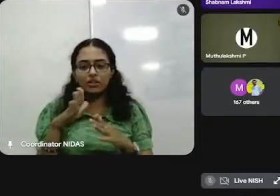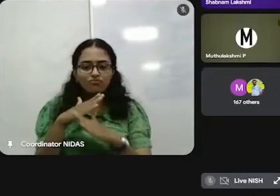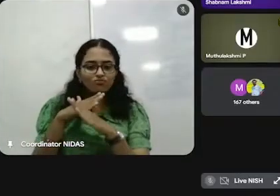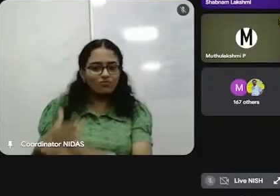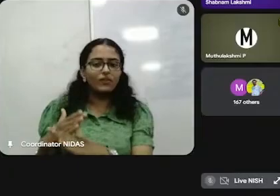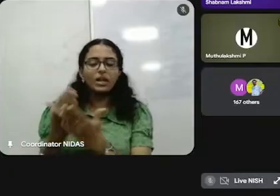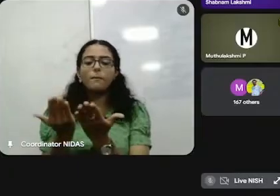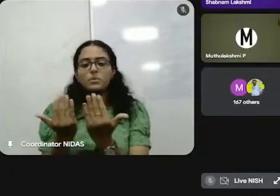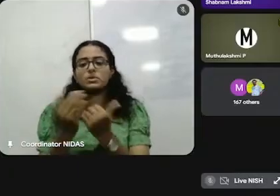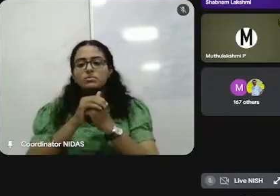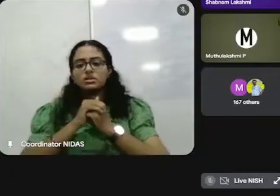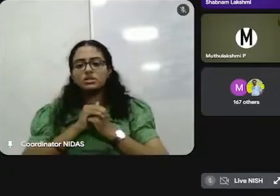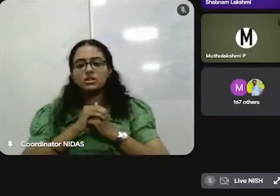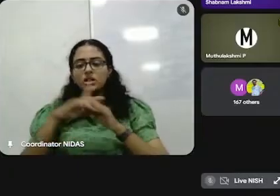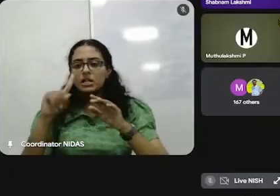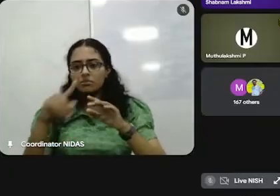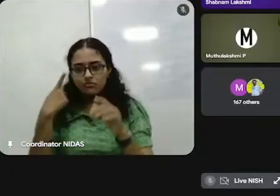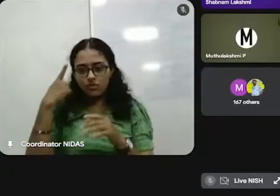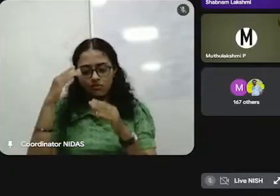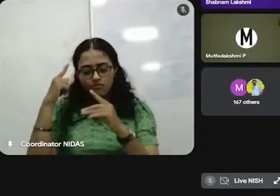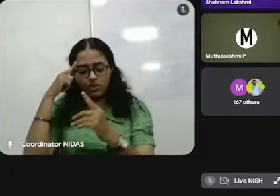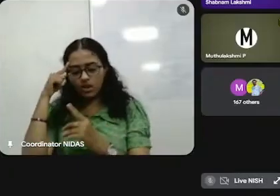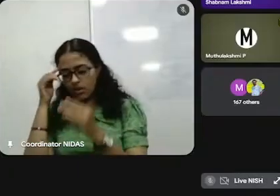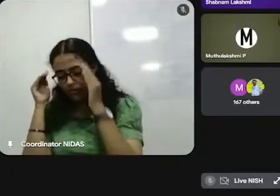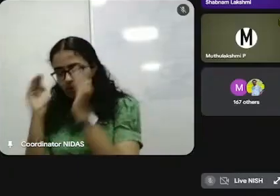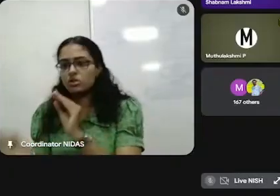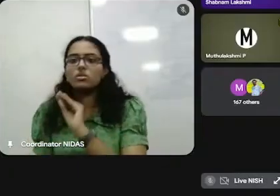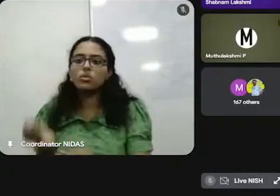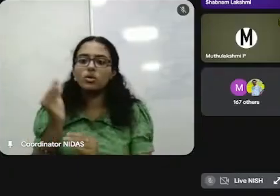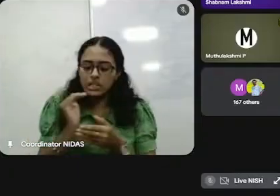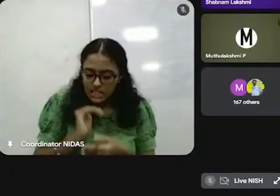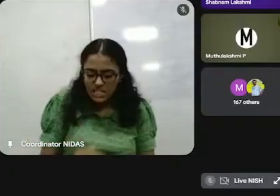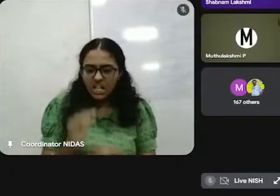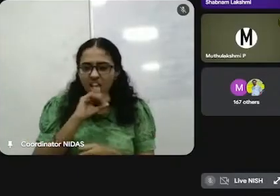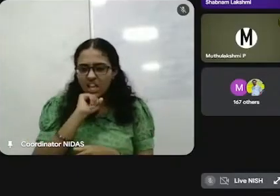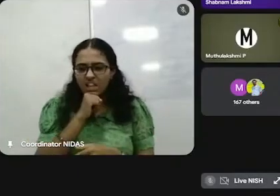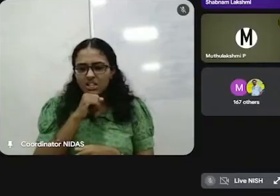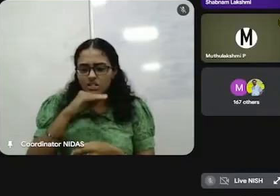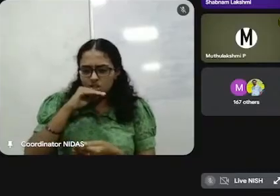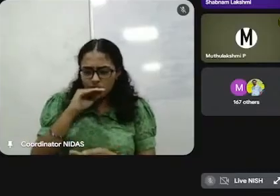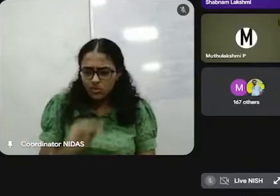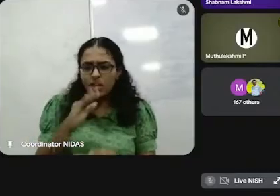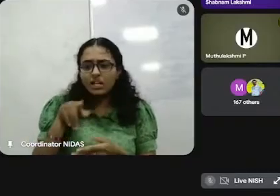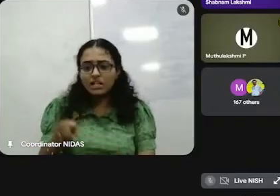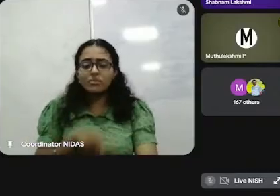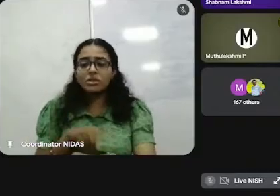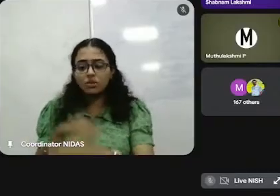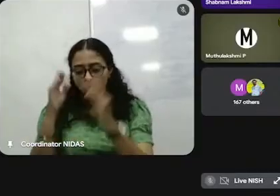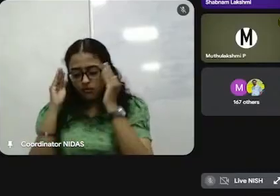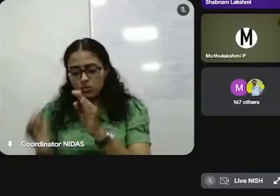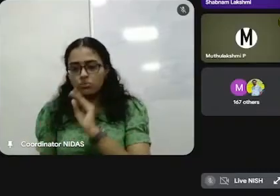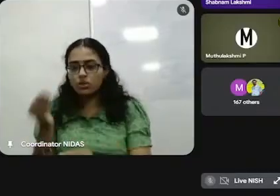കുറെ കാര്യങ്ങളാണ്. അപ്പൊ നമ്മളത് ശ്രദ്ധിക്കേണ്ടത്, നമ്മൾ വളരെ ചെറിയ പ്രായത്തിൽ തന്നെ ഇതൊന്ന് നമ്മൾ ശ്രദ്ധിക്കുകയാണെങ്കിൽ ഇത്